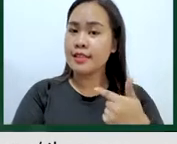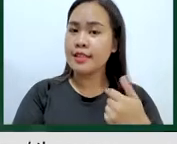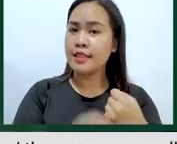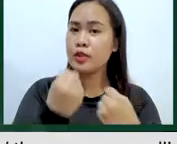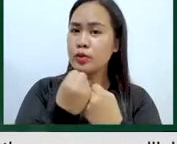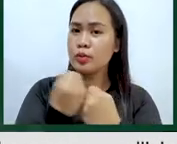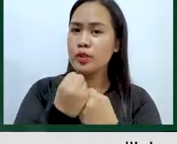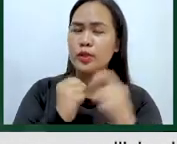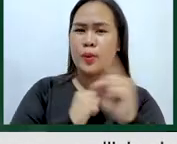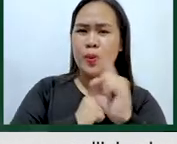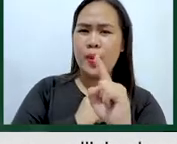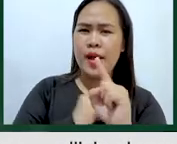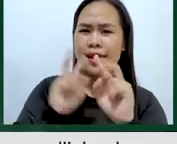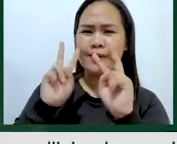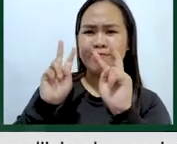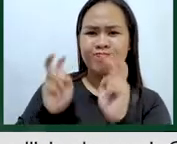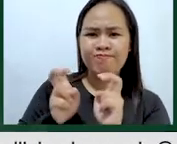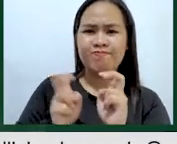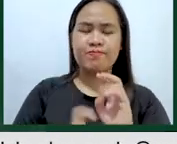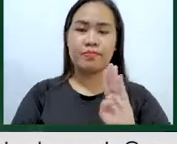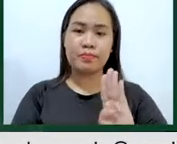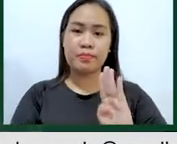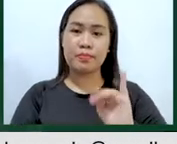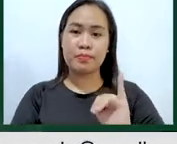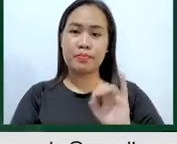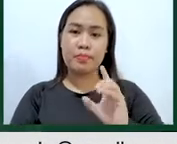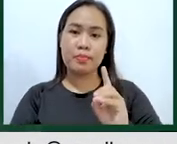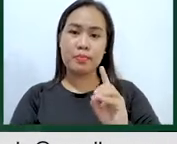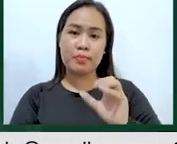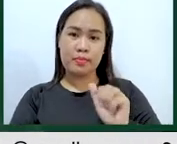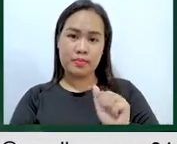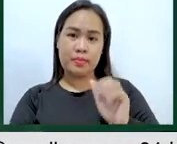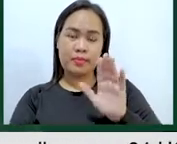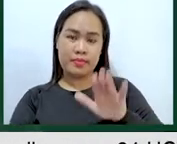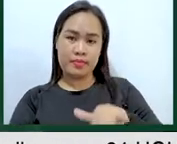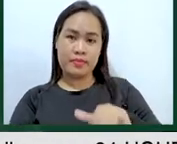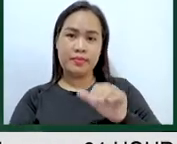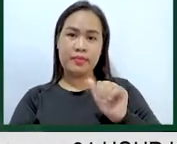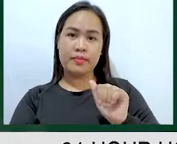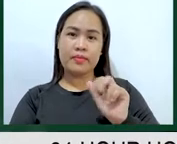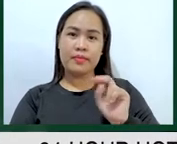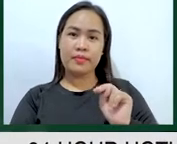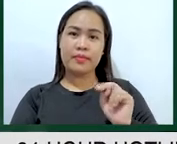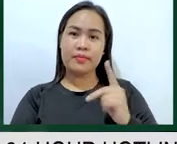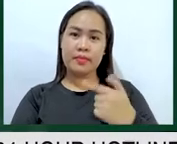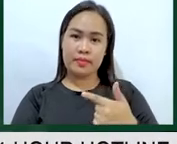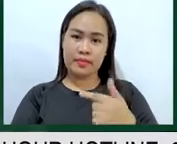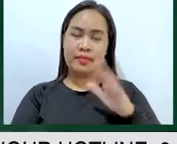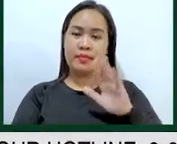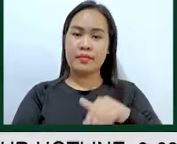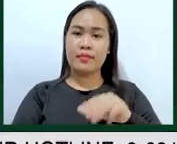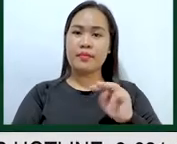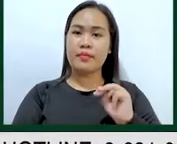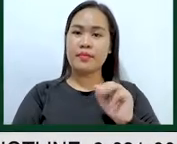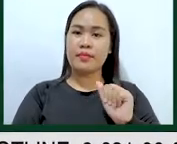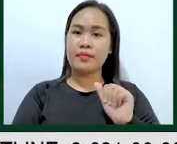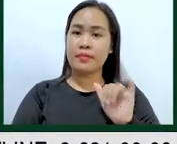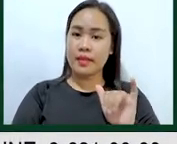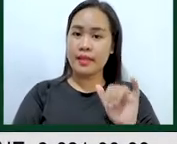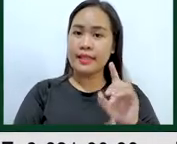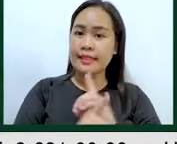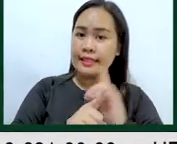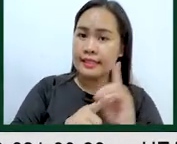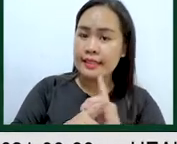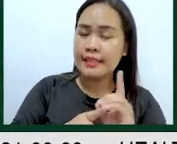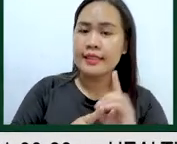the Bida ang May Disiplina National Advocacy Campaign. So, ito pong Bida ang Disiplina Campaign is